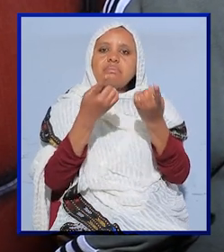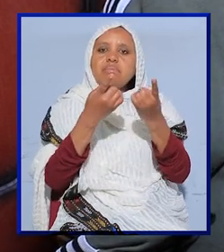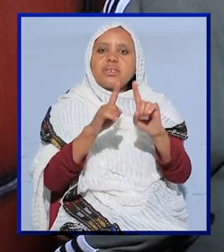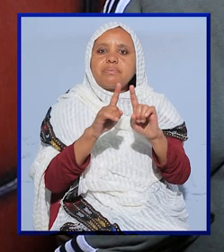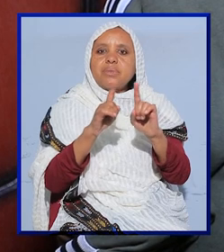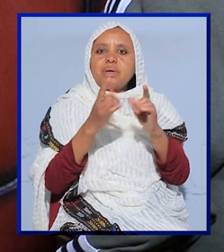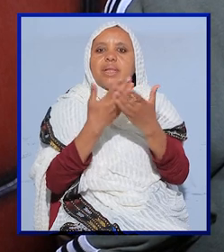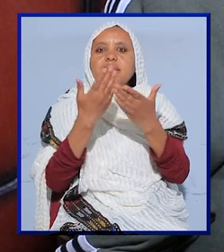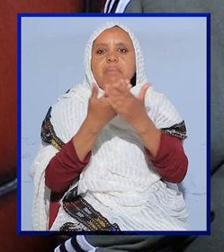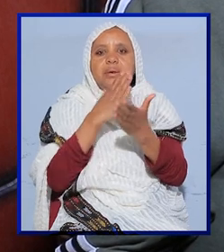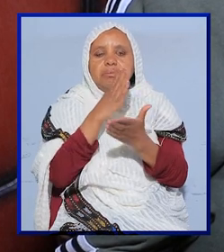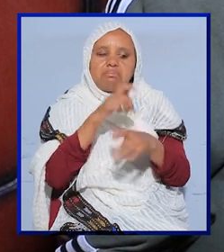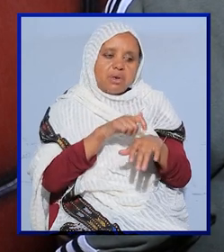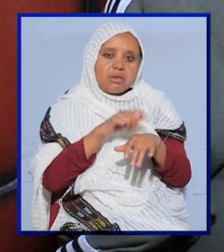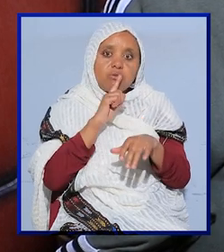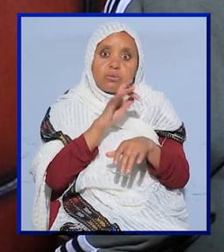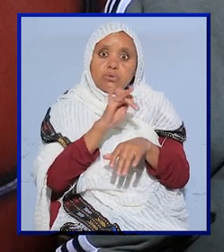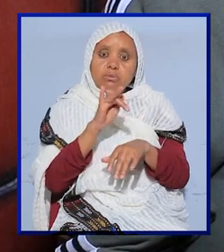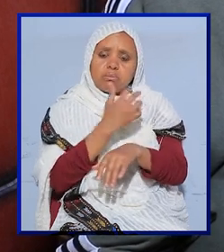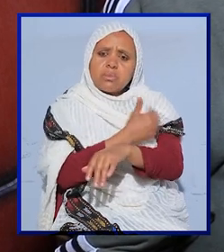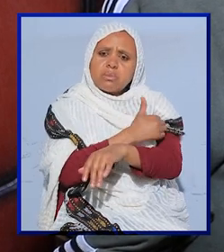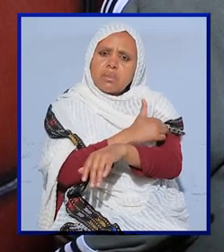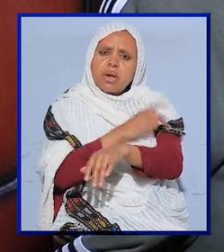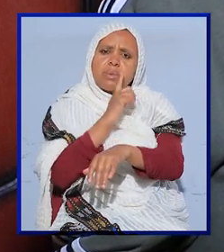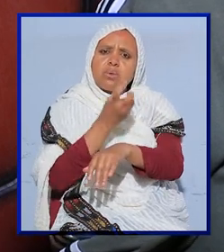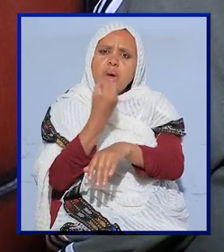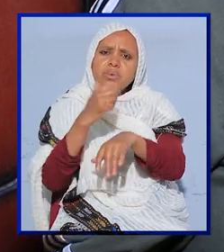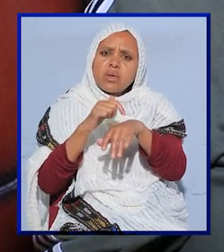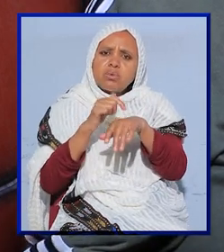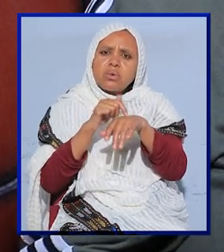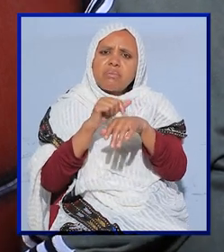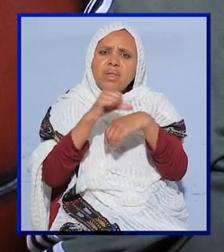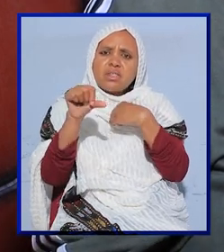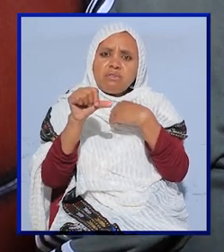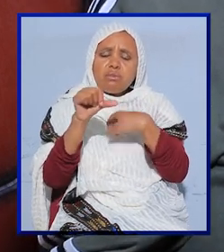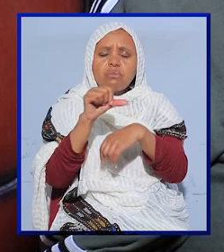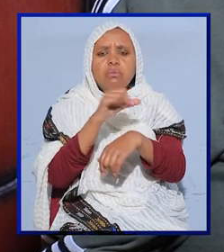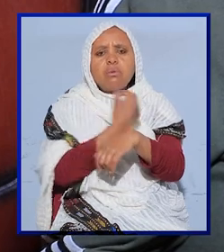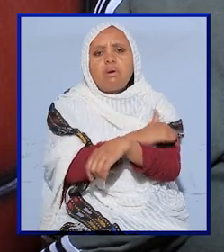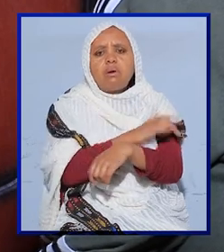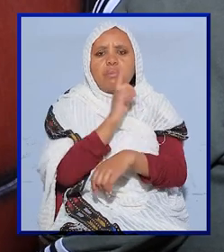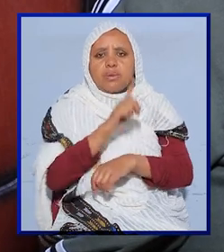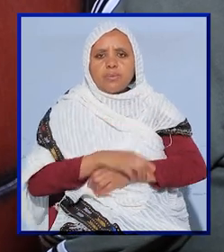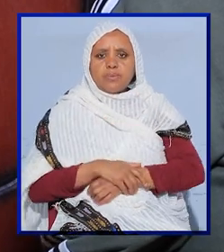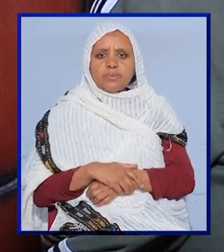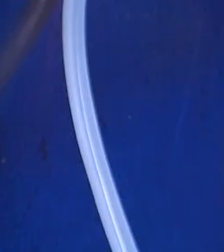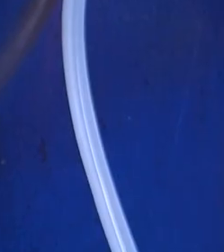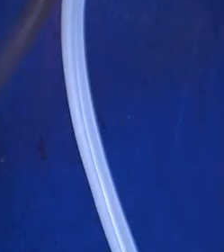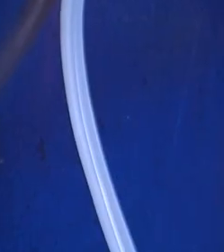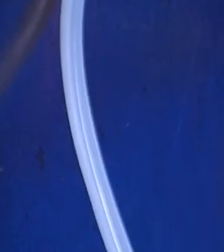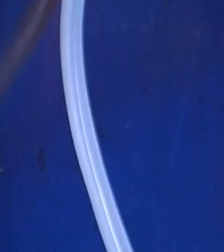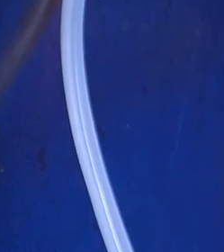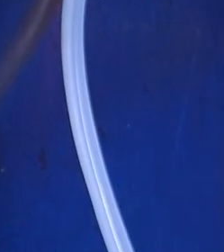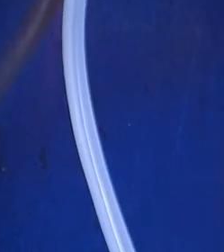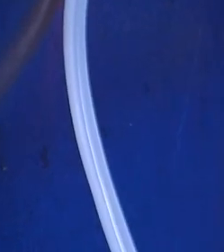መቼም የትም አያደርስም ያው ለጊዜው ነው እንጂ እና ሐኪም ቤት ነው አብዛኛውን ብዙ ጊዜ የምታሳልፈው ሐኪም ቤት